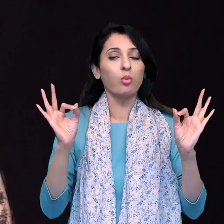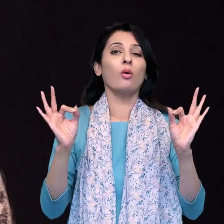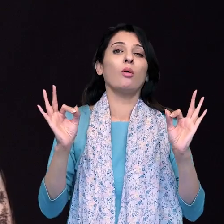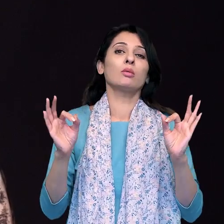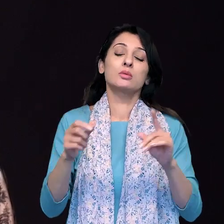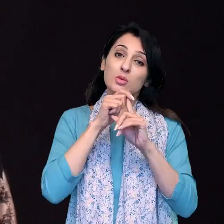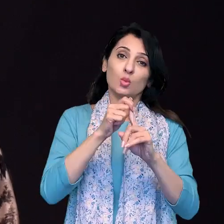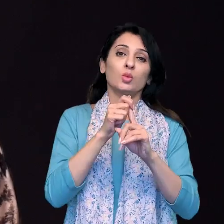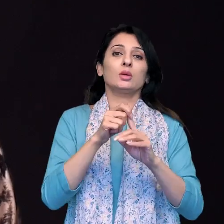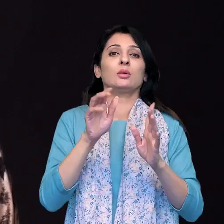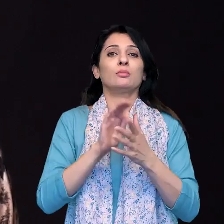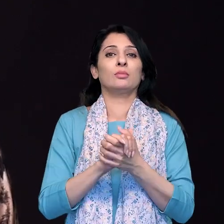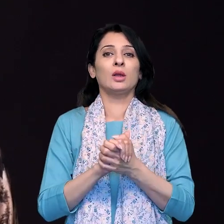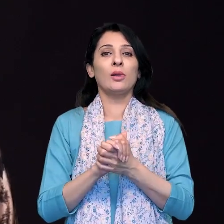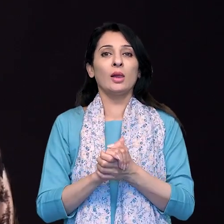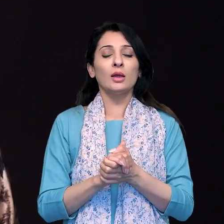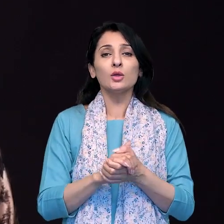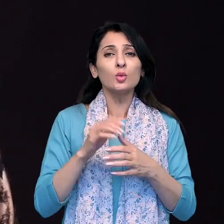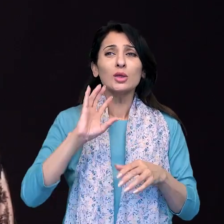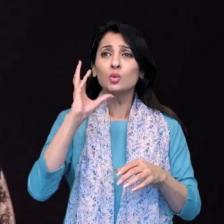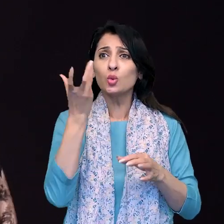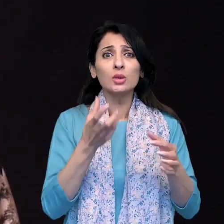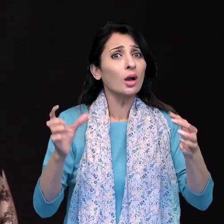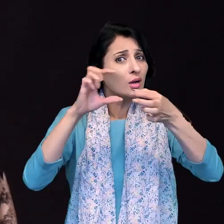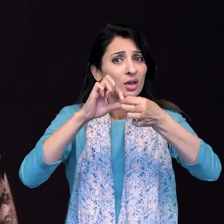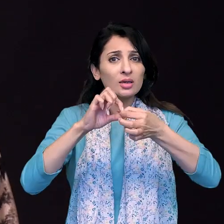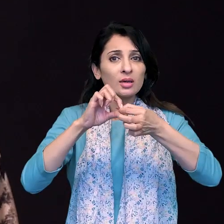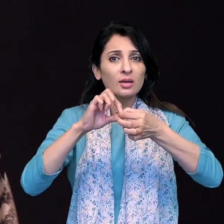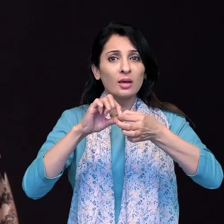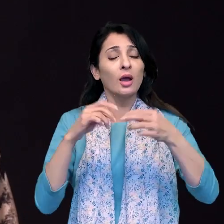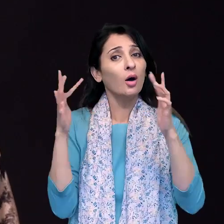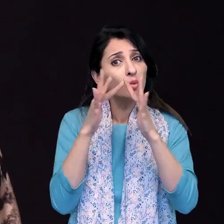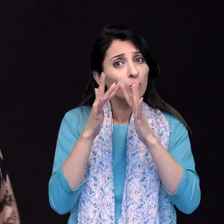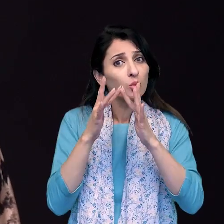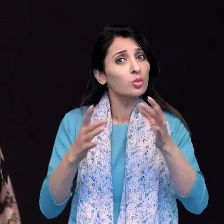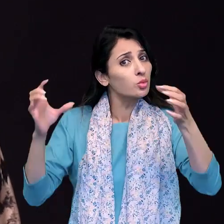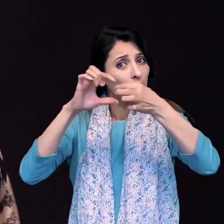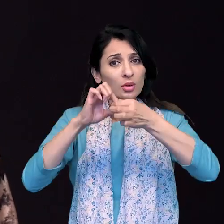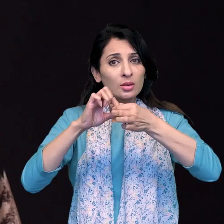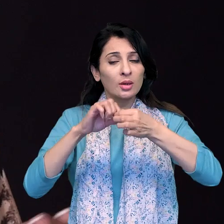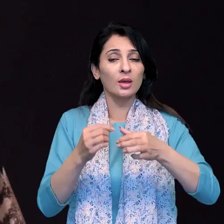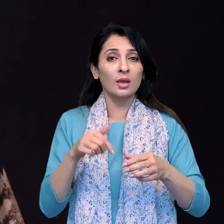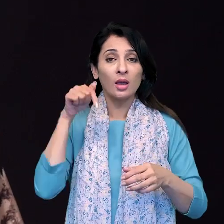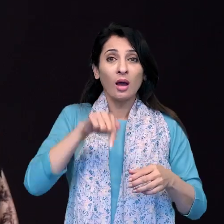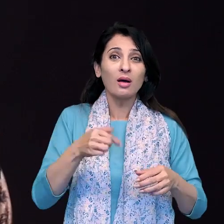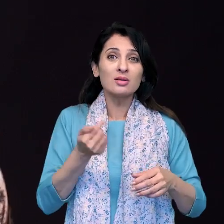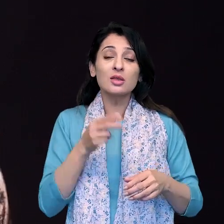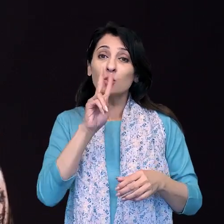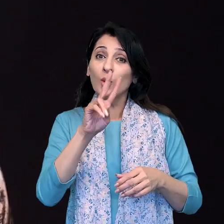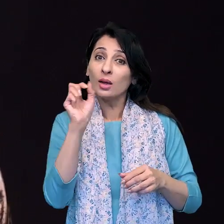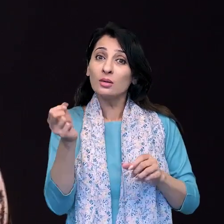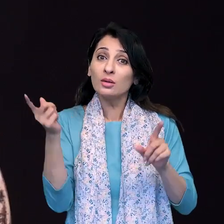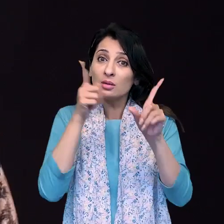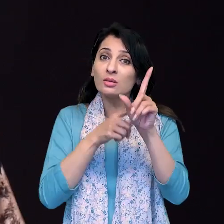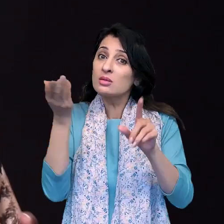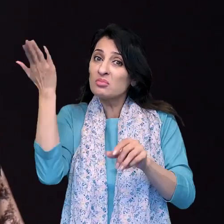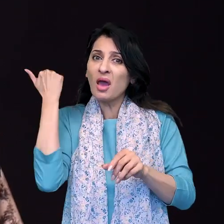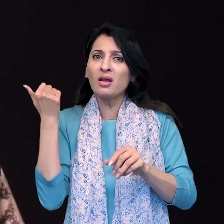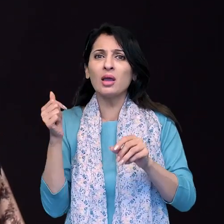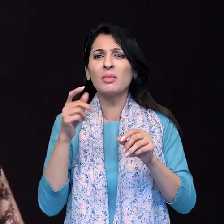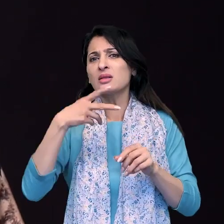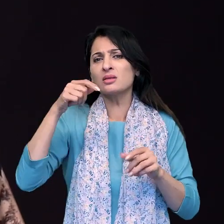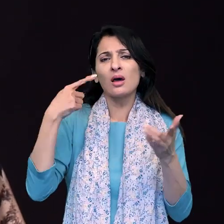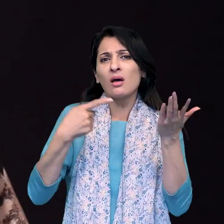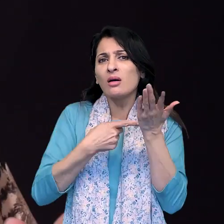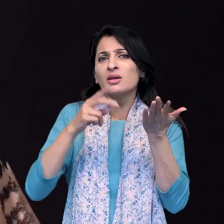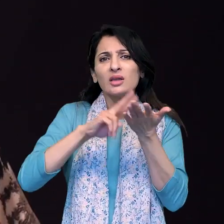एवरीथिंग टुडे इज डेटा एंड इन्फॉर्मेशन, बिकॉज कनेक्टेड वर्ल्ड है, ऑनलाइन वर्ल्ड है। आज से 20 साल पहले somebody would